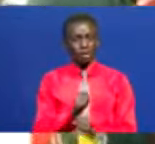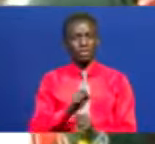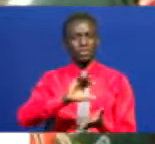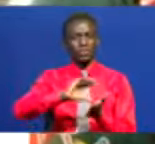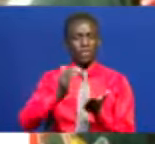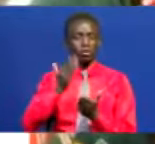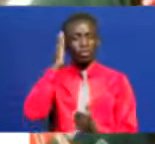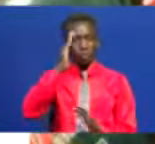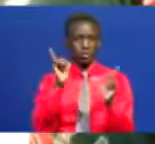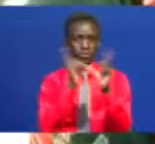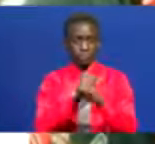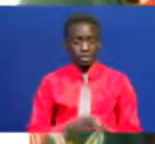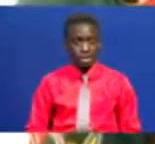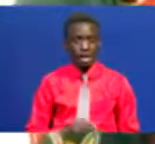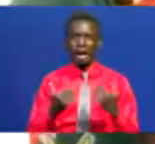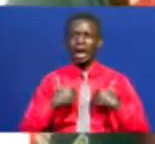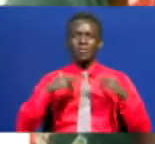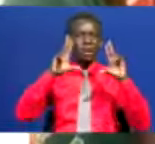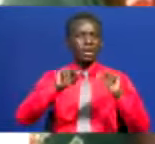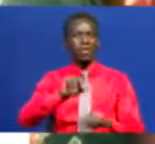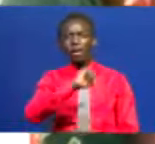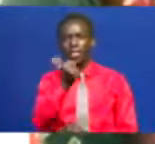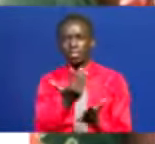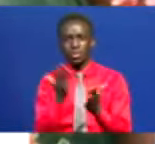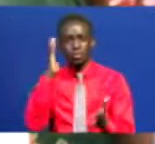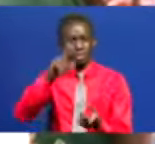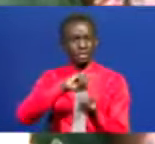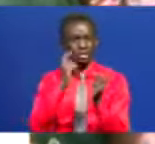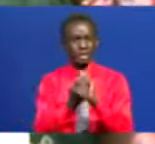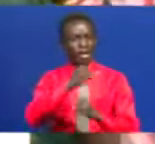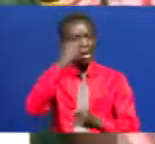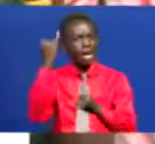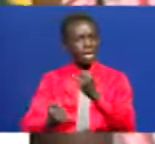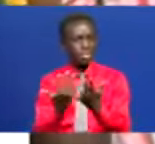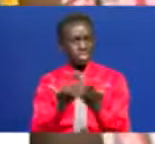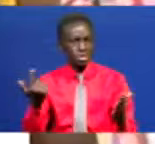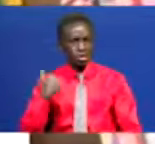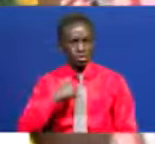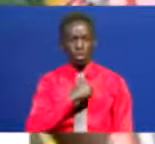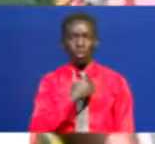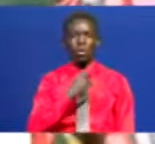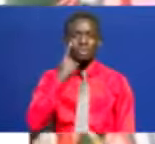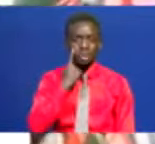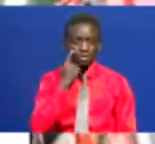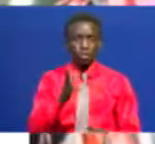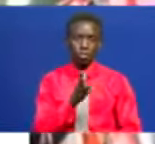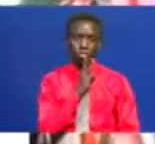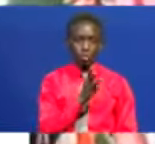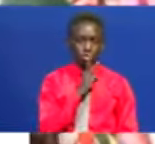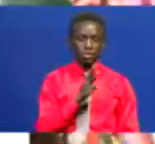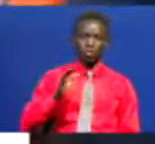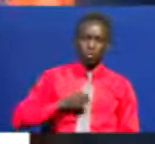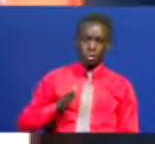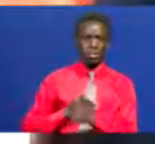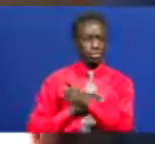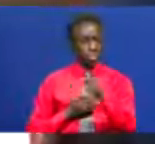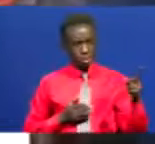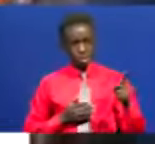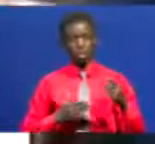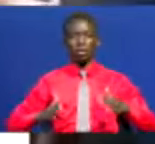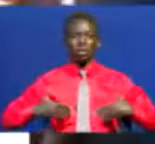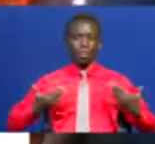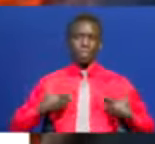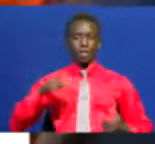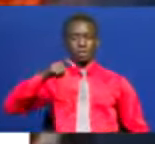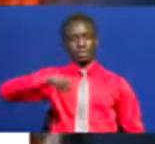Na hakuna kitu itaenda kubadilika. Sisi the end product ile tunataka kuona ni maji na wakina mama wafurahi. Hazina ya